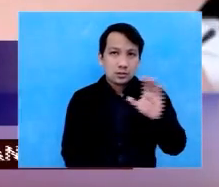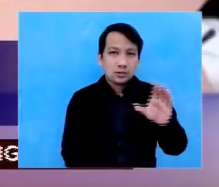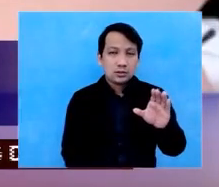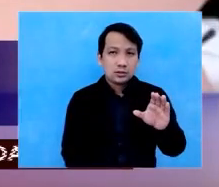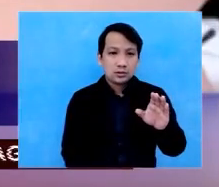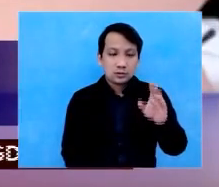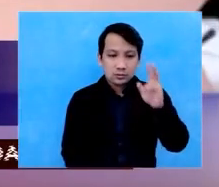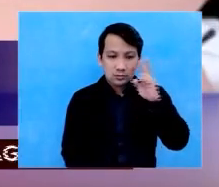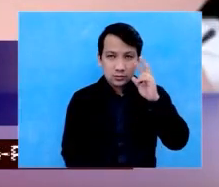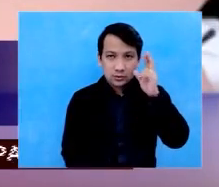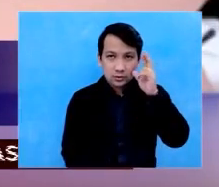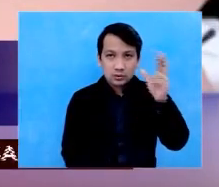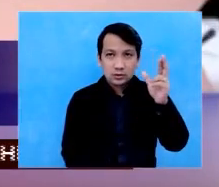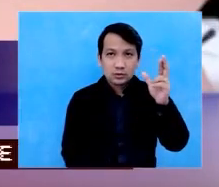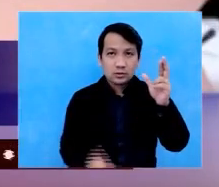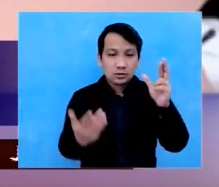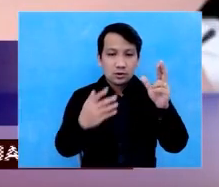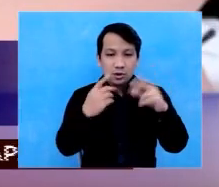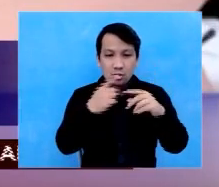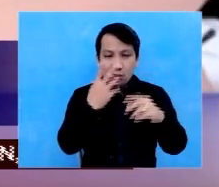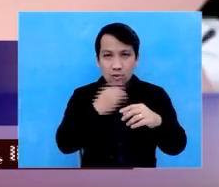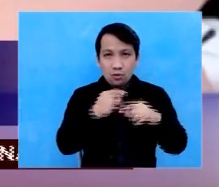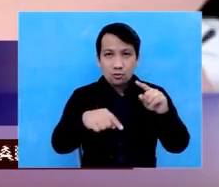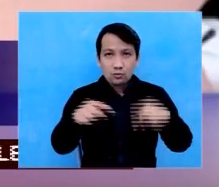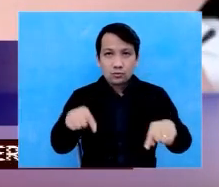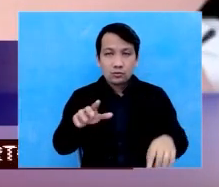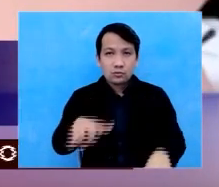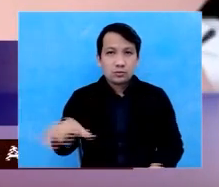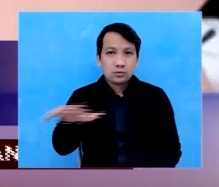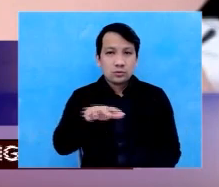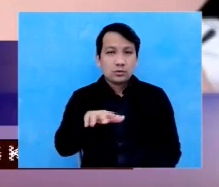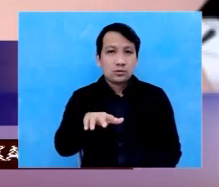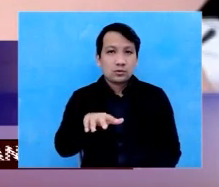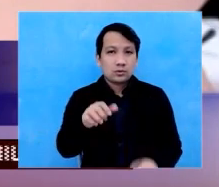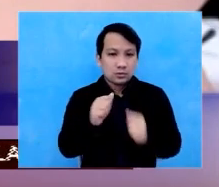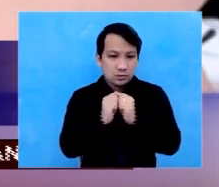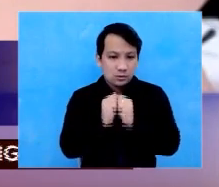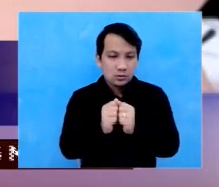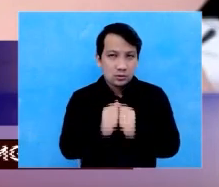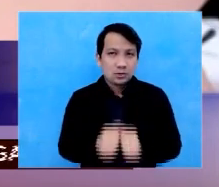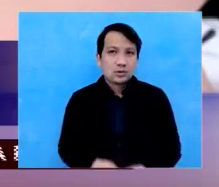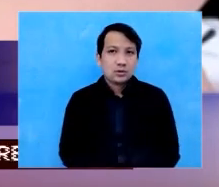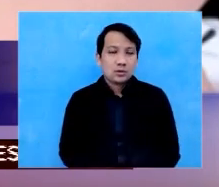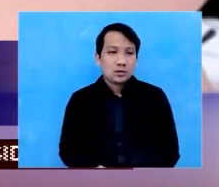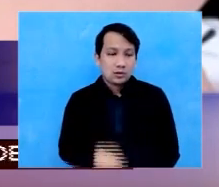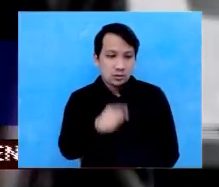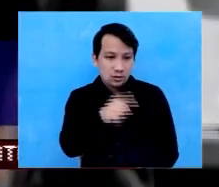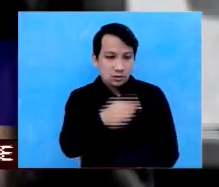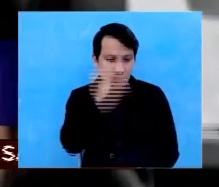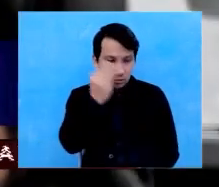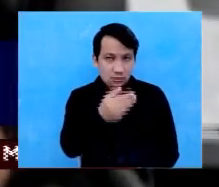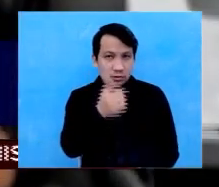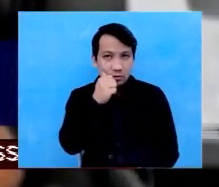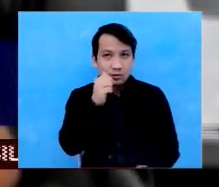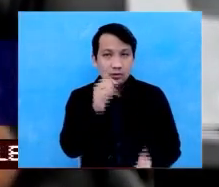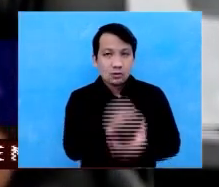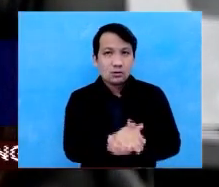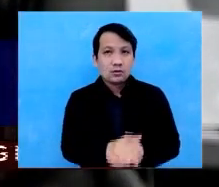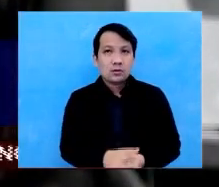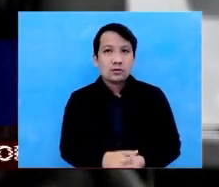Rodriguez at kung kani-kanino riyan ang mga kasama niya, makinig ka na sa asawa mo. Mas